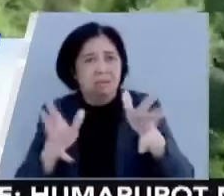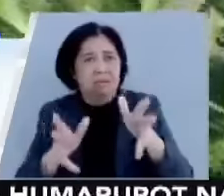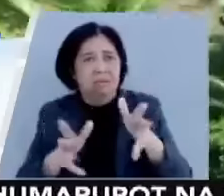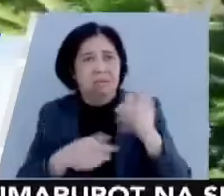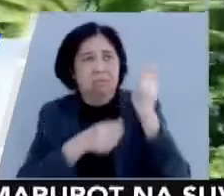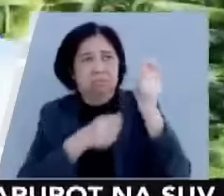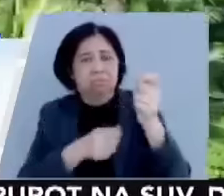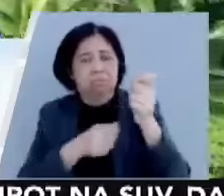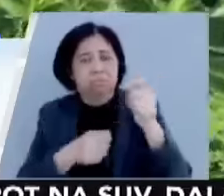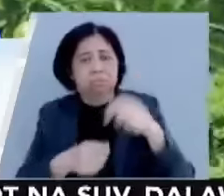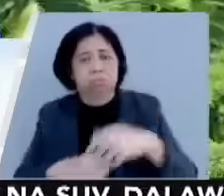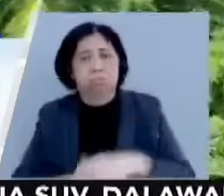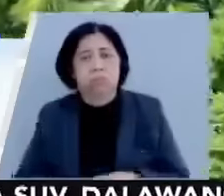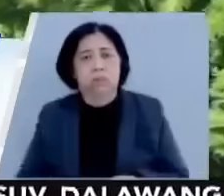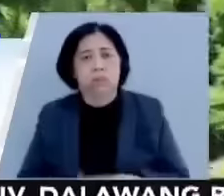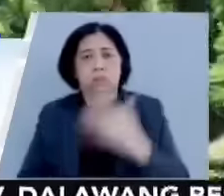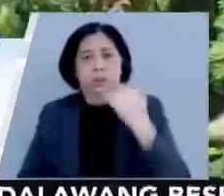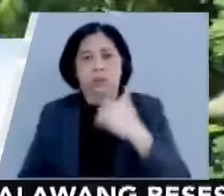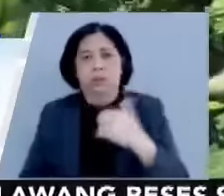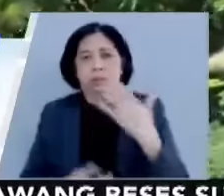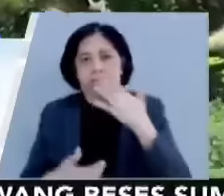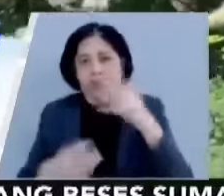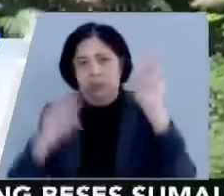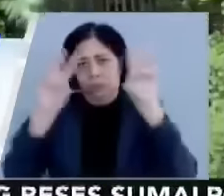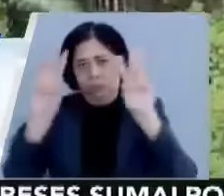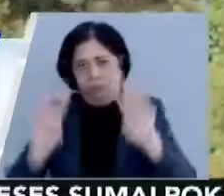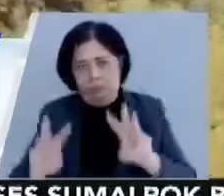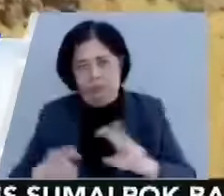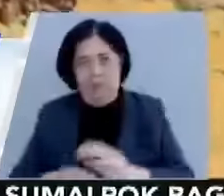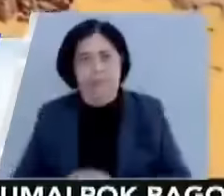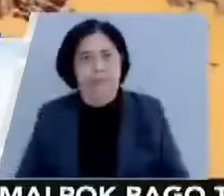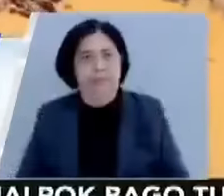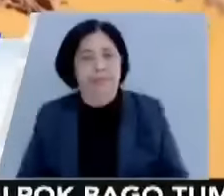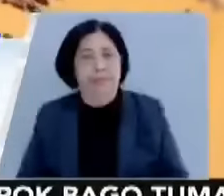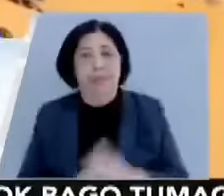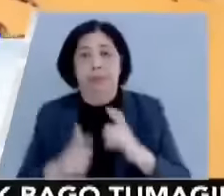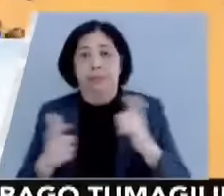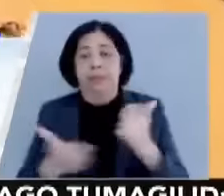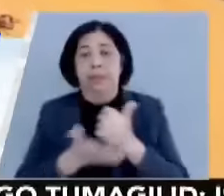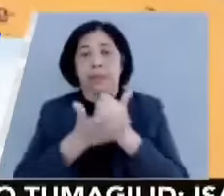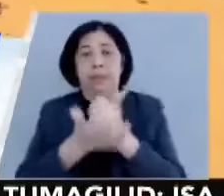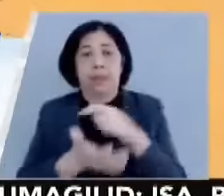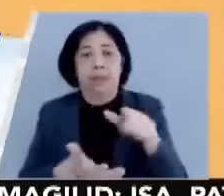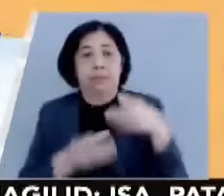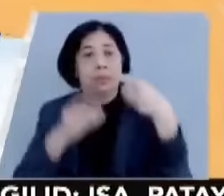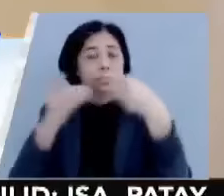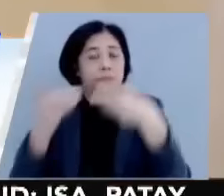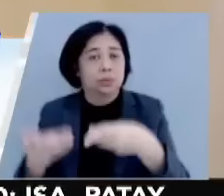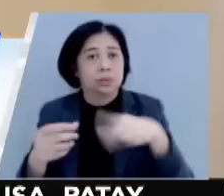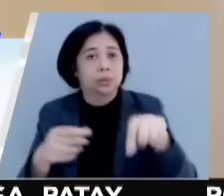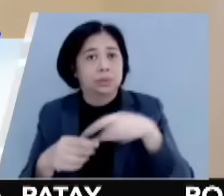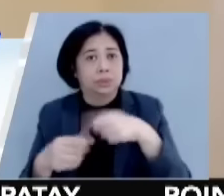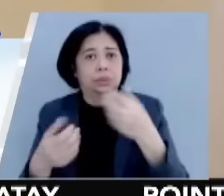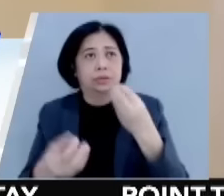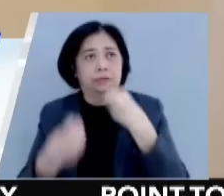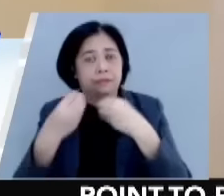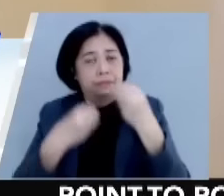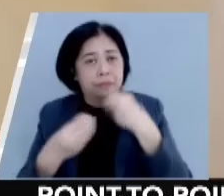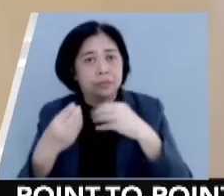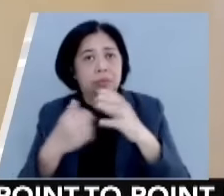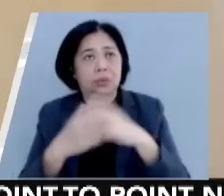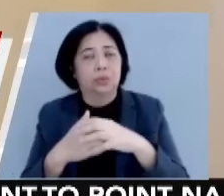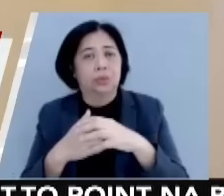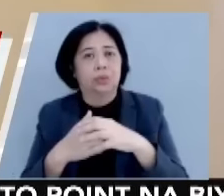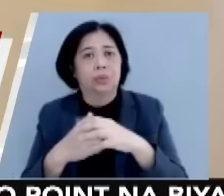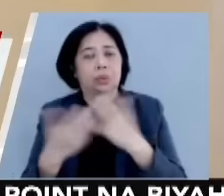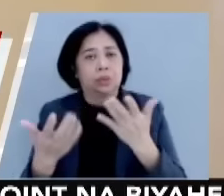makapamalaot dahil sa sama ng panahon. Malaki po ang maitutulong ng mga donasyon, lalo na sa pagkain, in-kind katulad